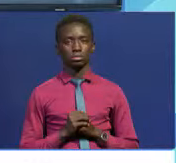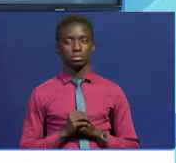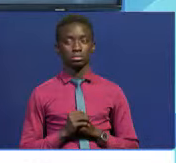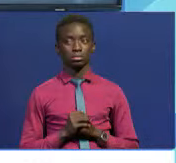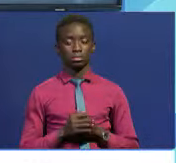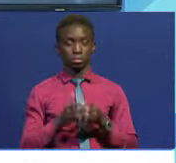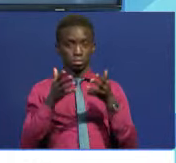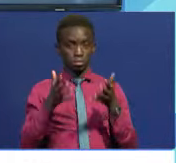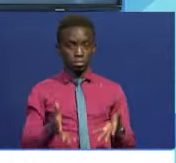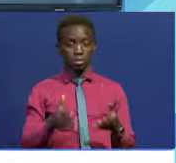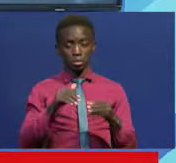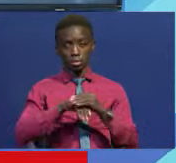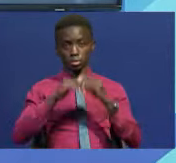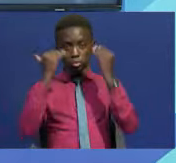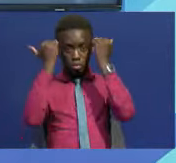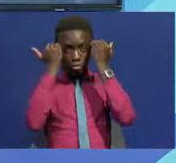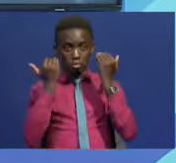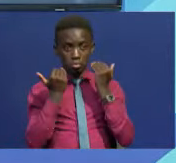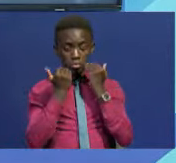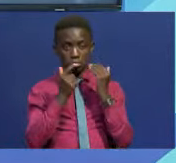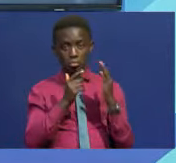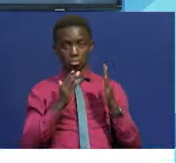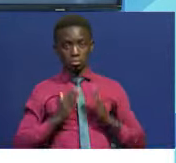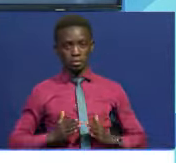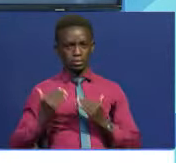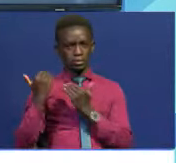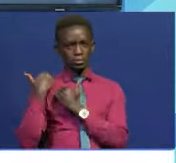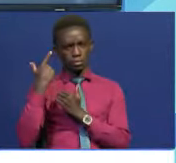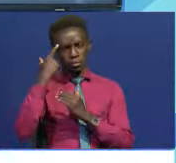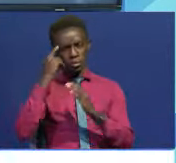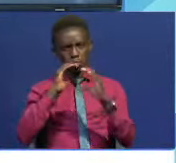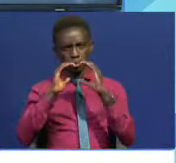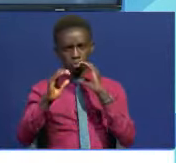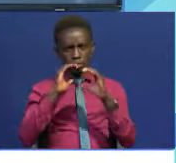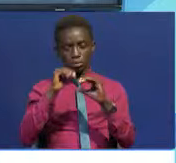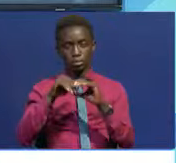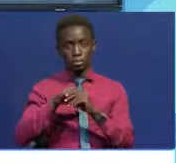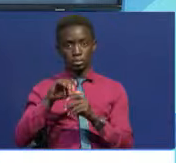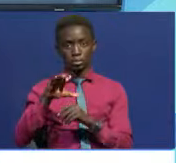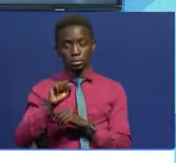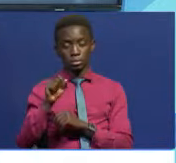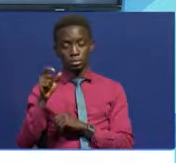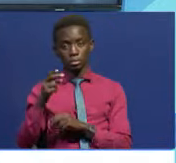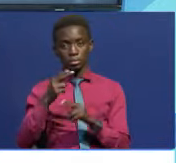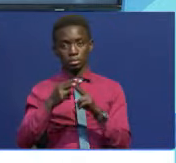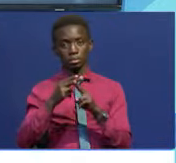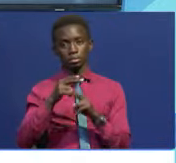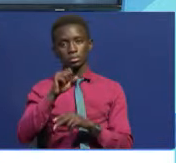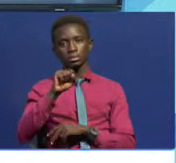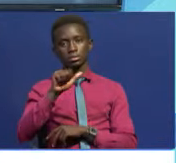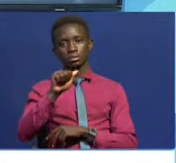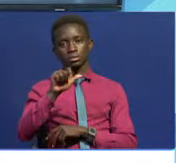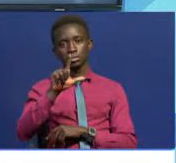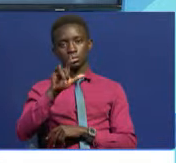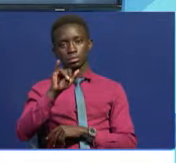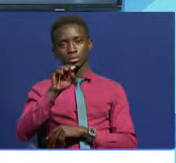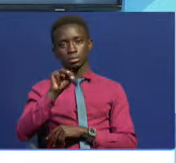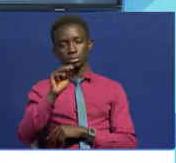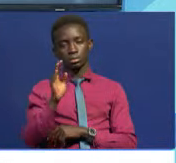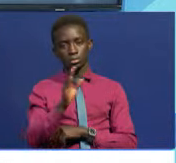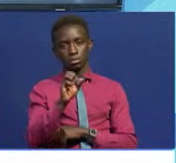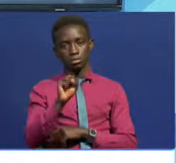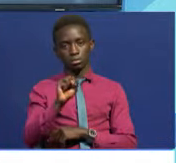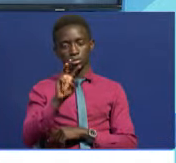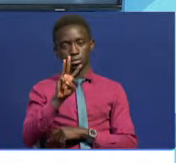Na kule mahakamani ni kuwa mkurugenzi wa mawasiliano katika afisi ya waziri mwenye mamlaka makuu Salim Swale na washukiwa wengine watano watazuiliwa